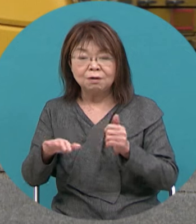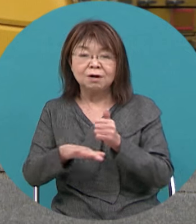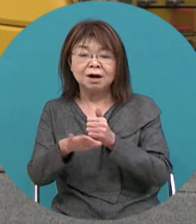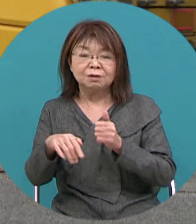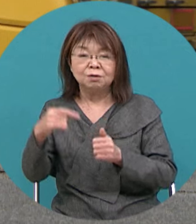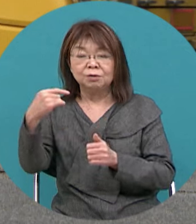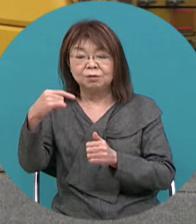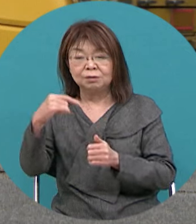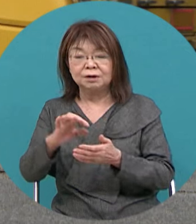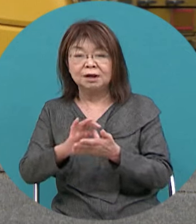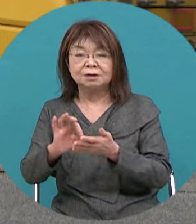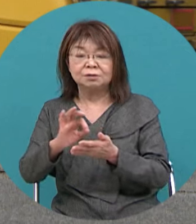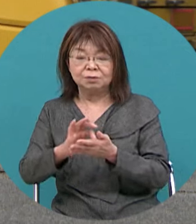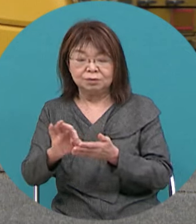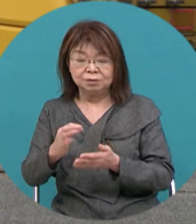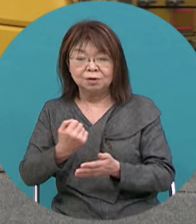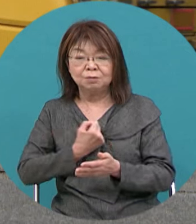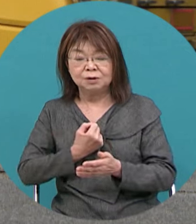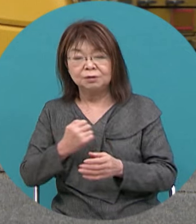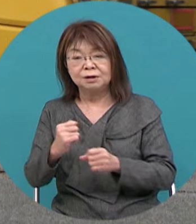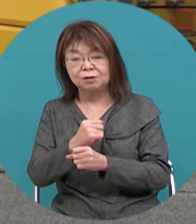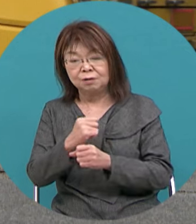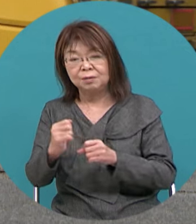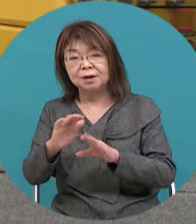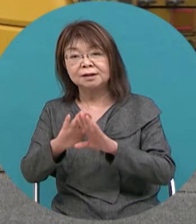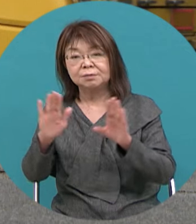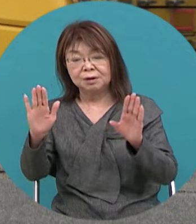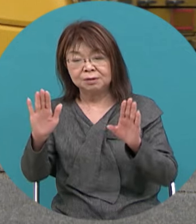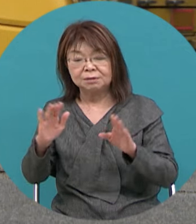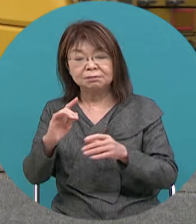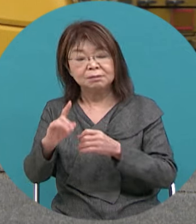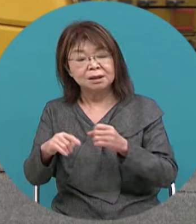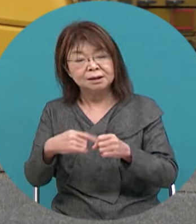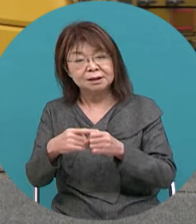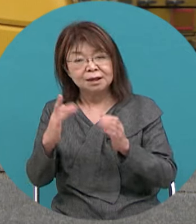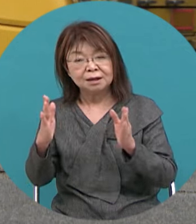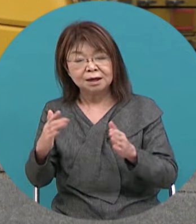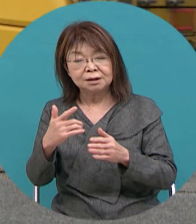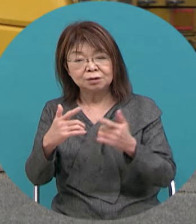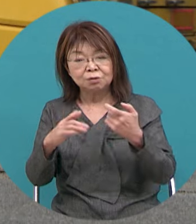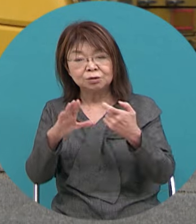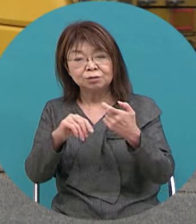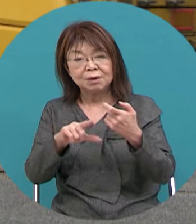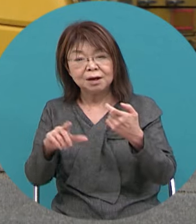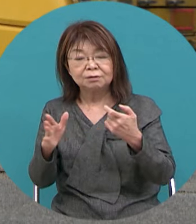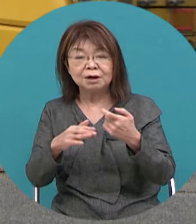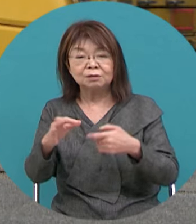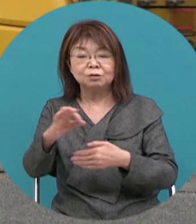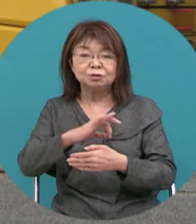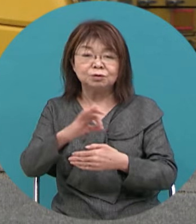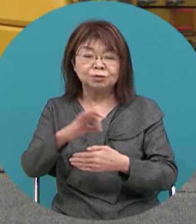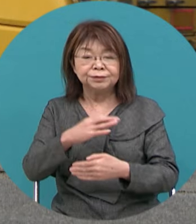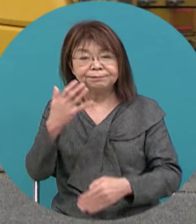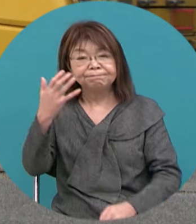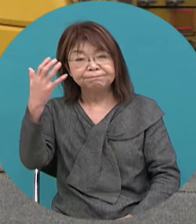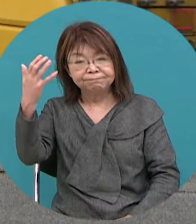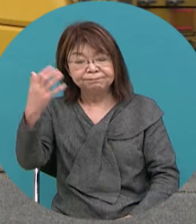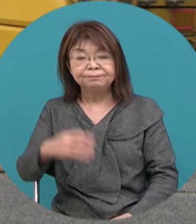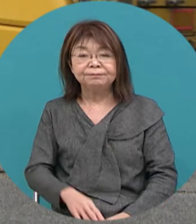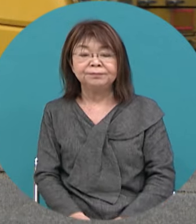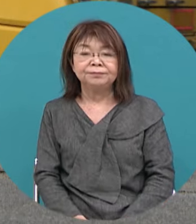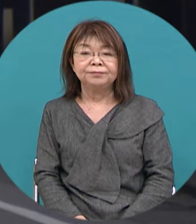用するというユニークな事業も。年間で60万円の収入を見込んでいます。